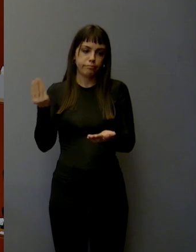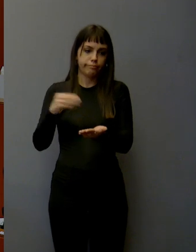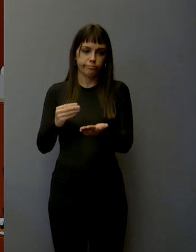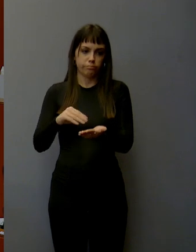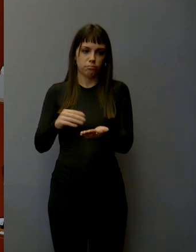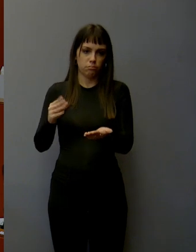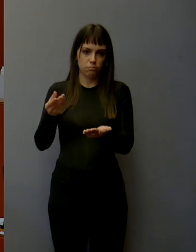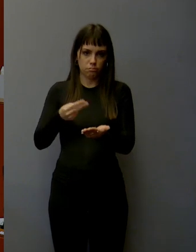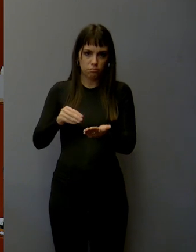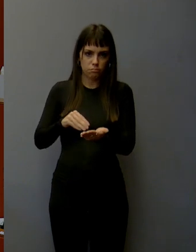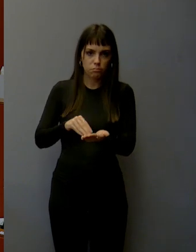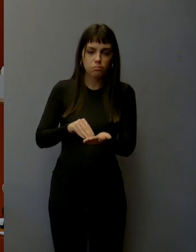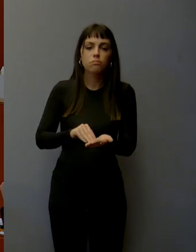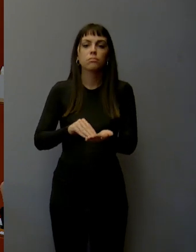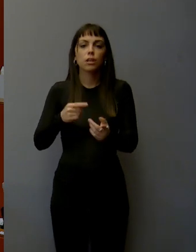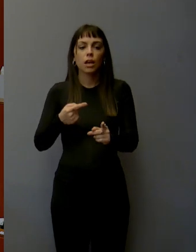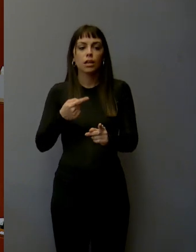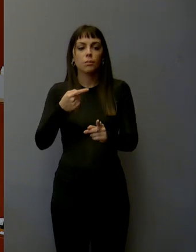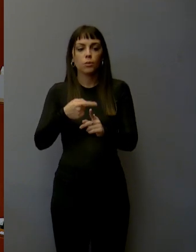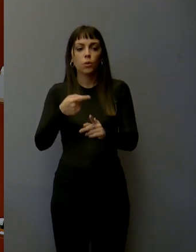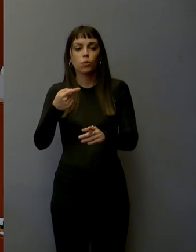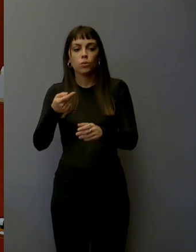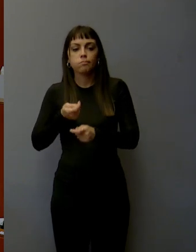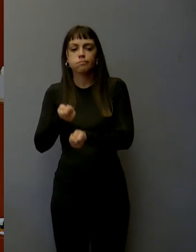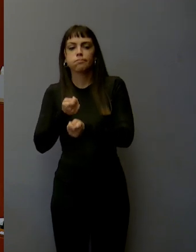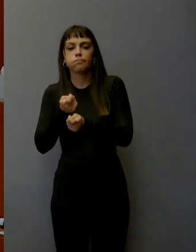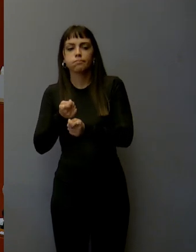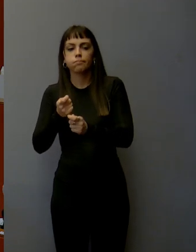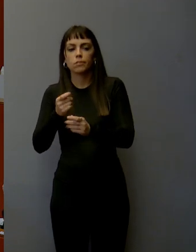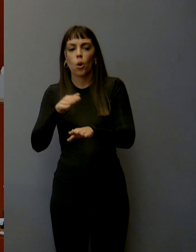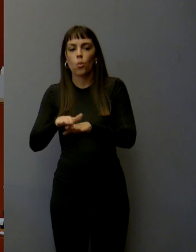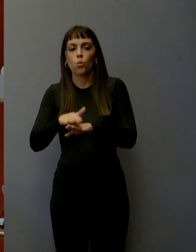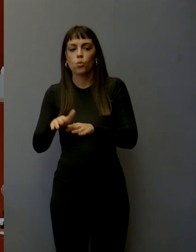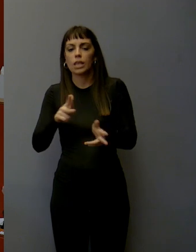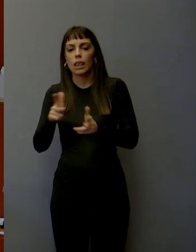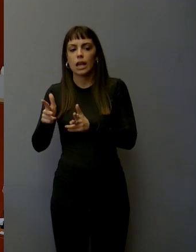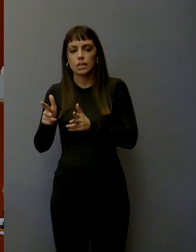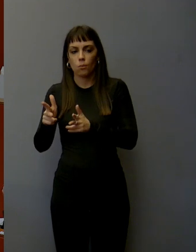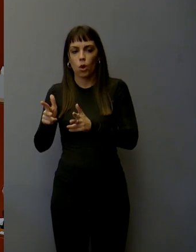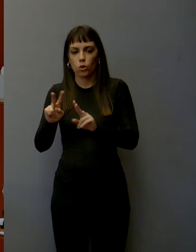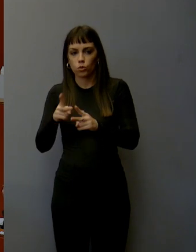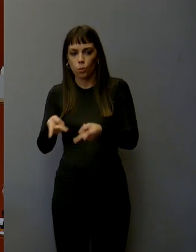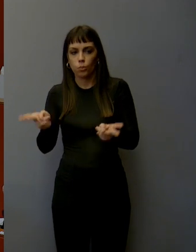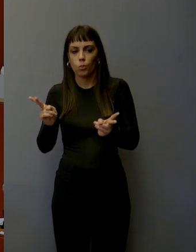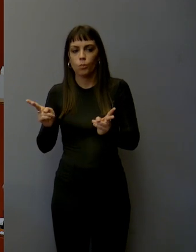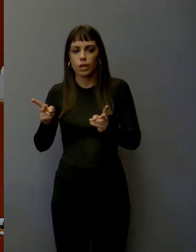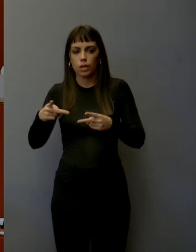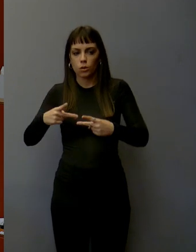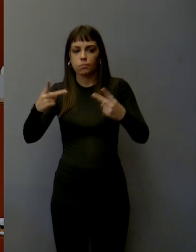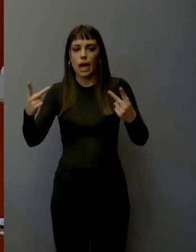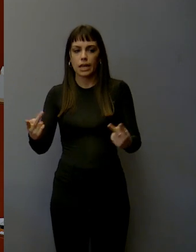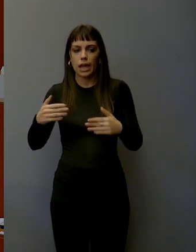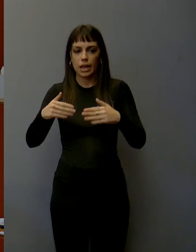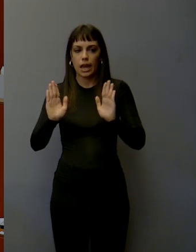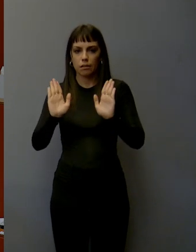intanto incrementare l'utilizzo di mezzi pubblici e anche abbattere le barriere architettoniche andiamo avanti ordine del giorno